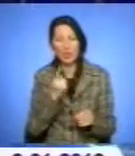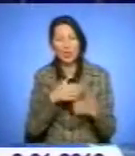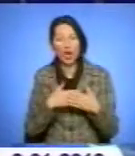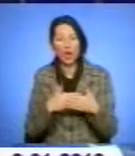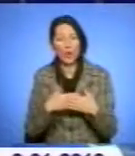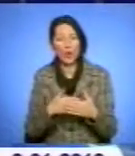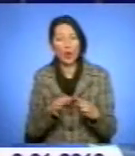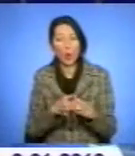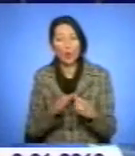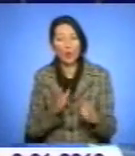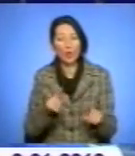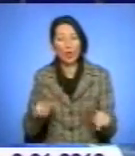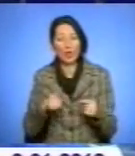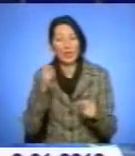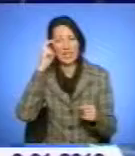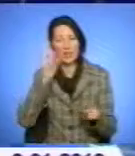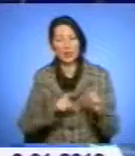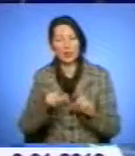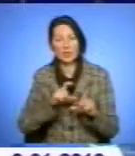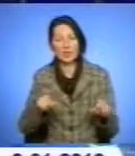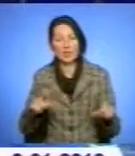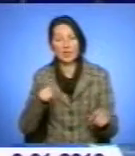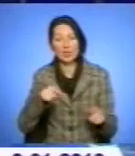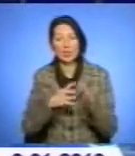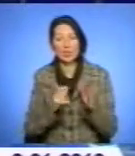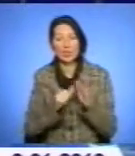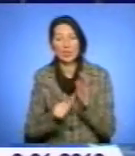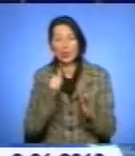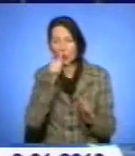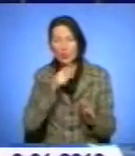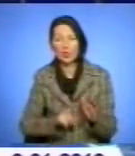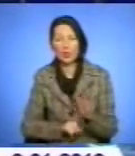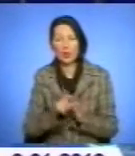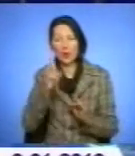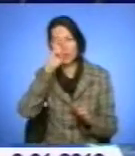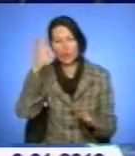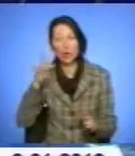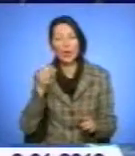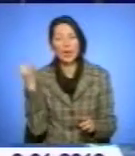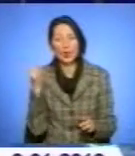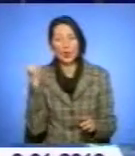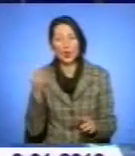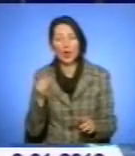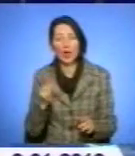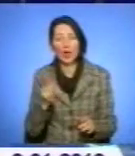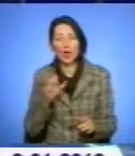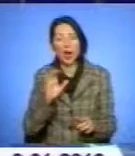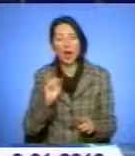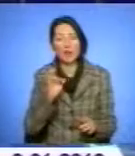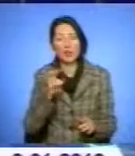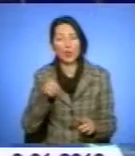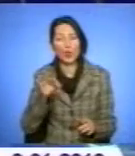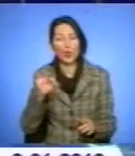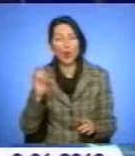Київському університеті у 1860 році. Заснував її відомий історик та краєзнавець Володимир Антонович.